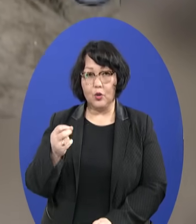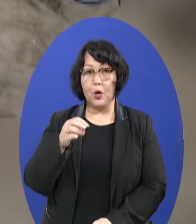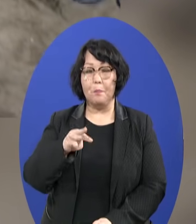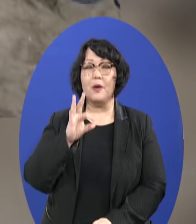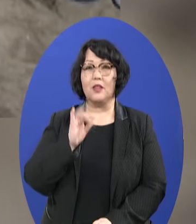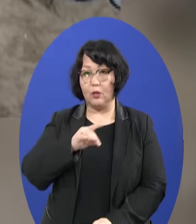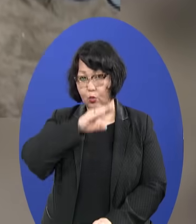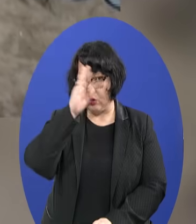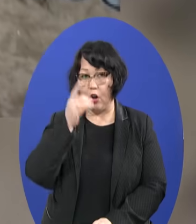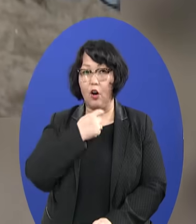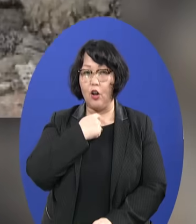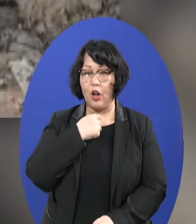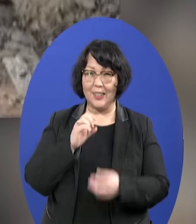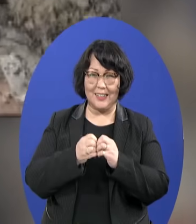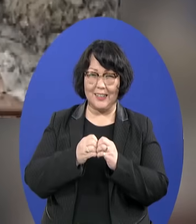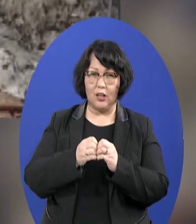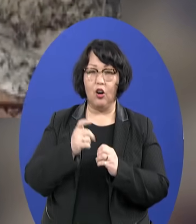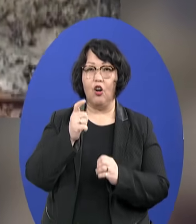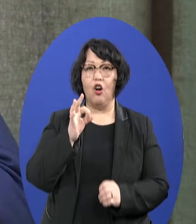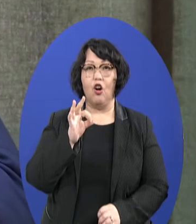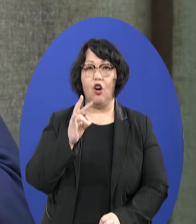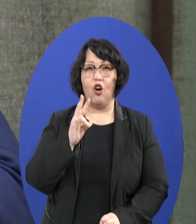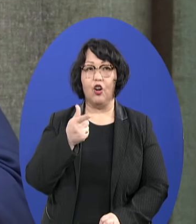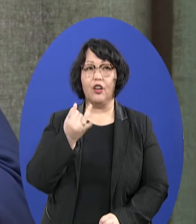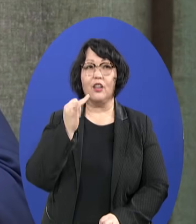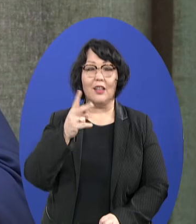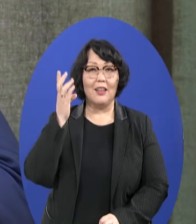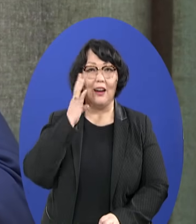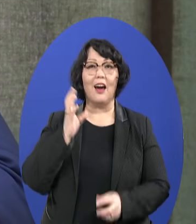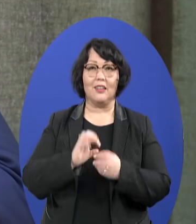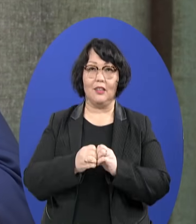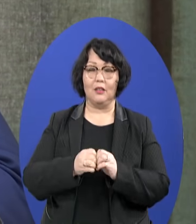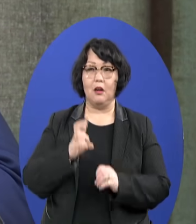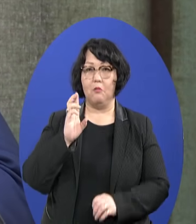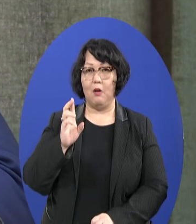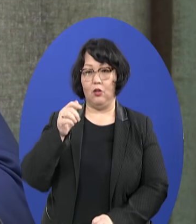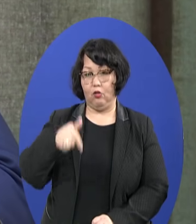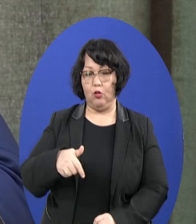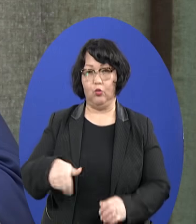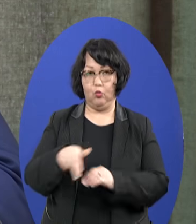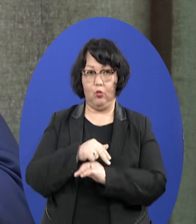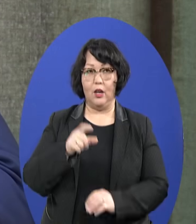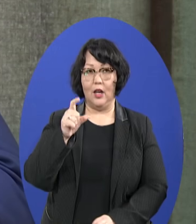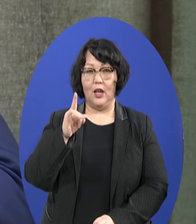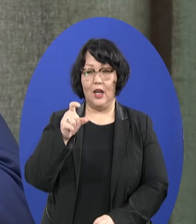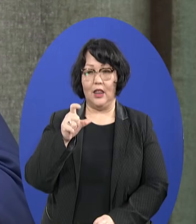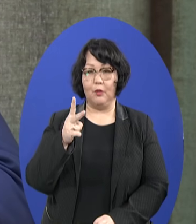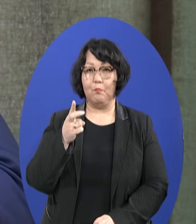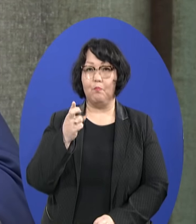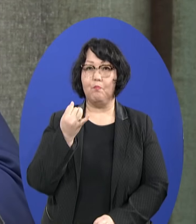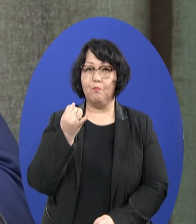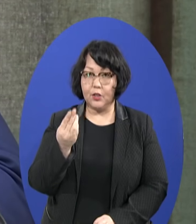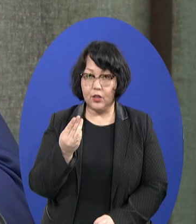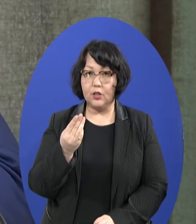шугамыг хөнгөлийн систем шилжүүлэхээр төлөвлөсөн байна. Одоо Баянгол дүүргийн одоо энэвшиг өргөнжлөө гэж байгаа тийм үү?